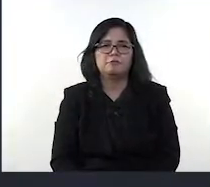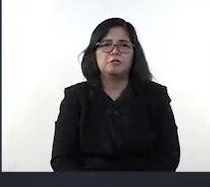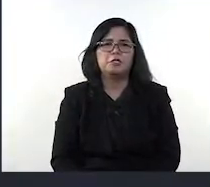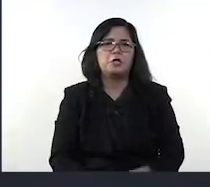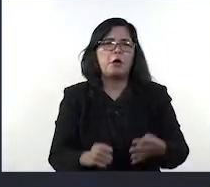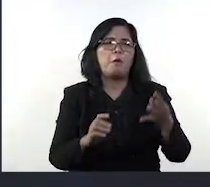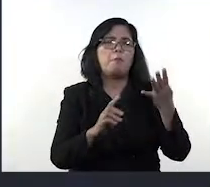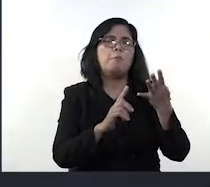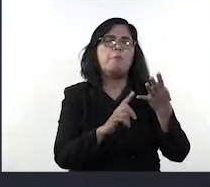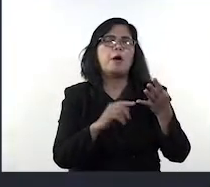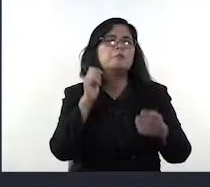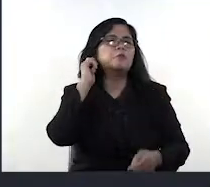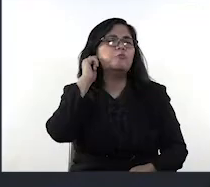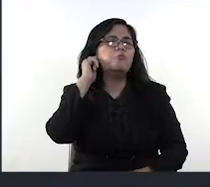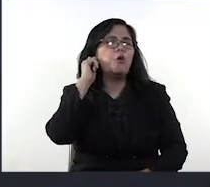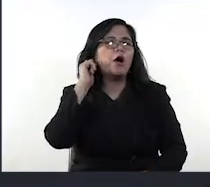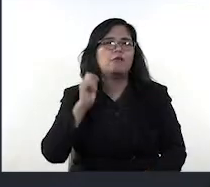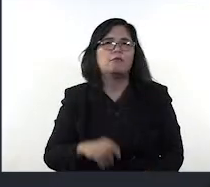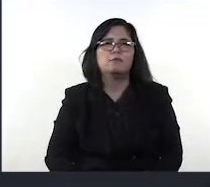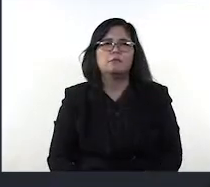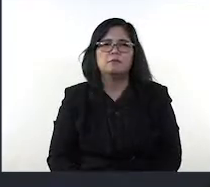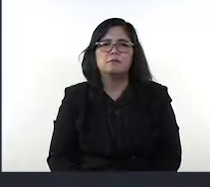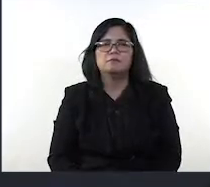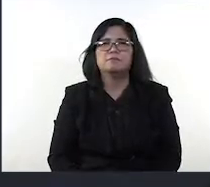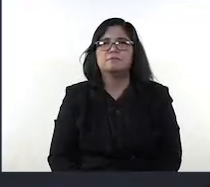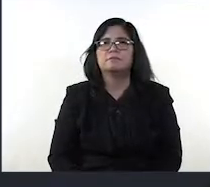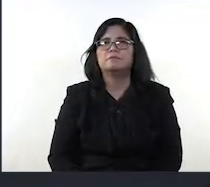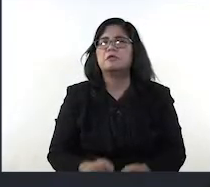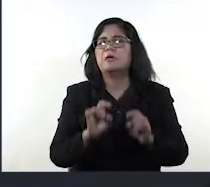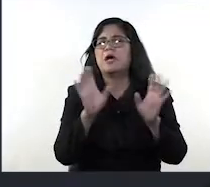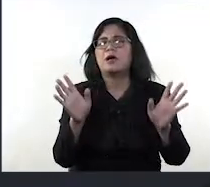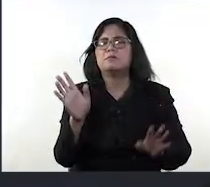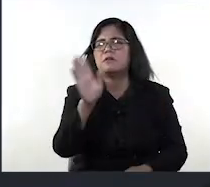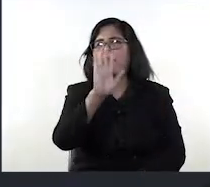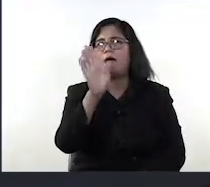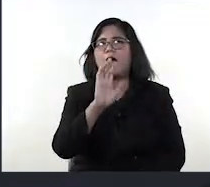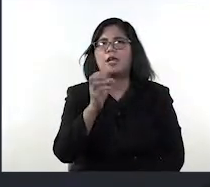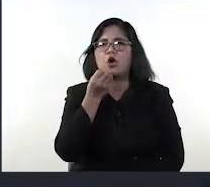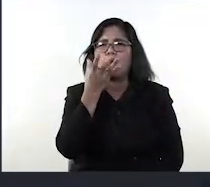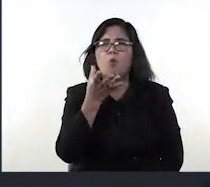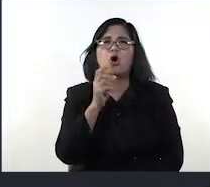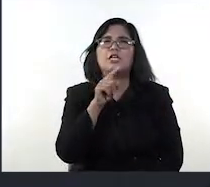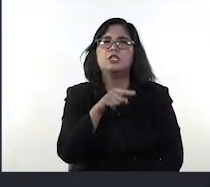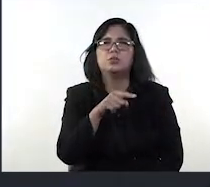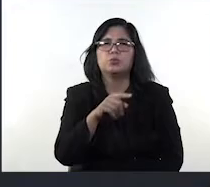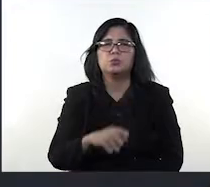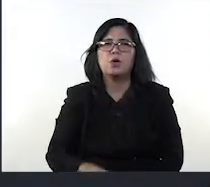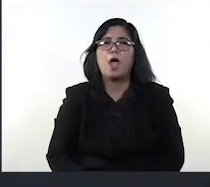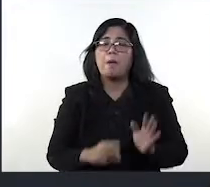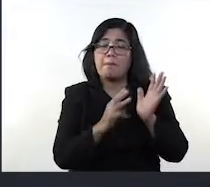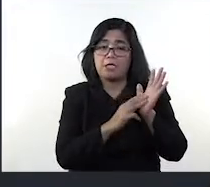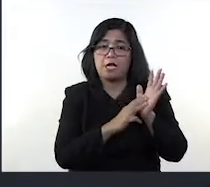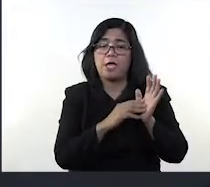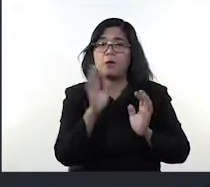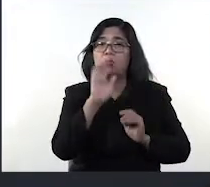empat perempuan sebelum Maret kek dihina hei I know it's hard Hai bade problem is not